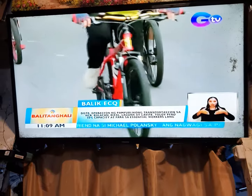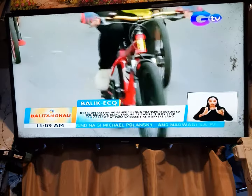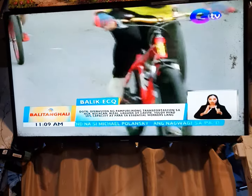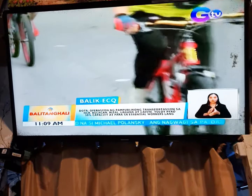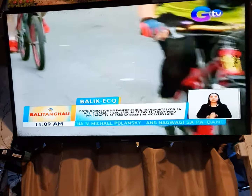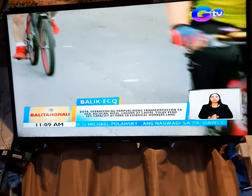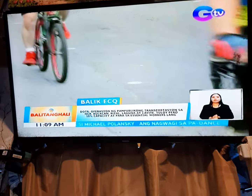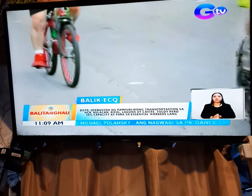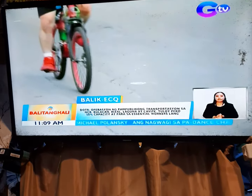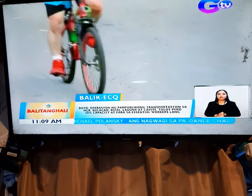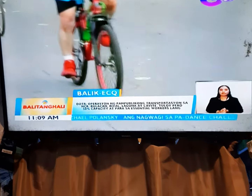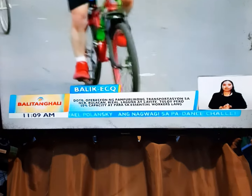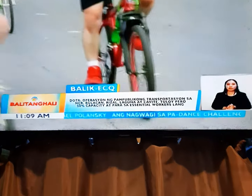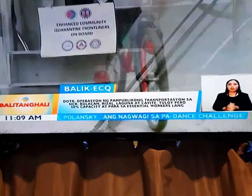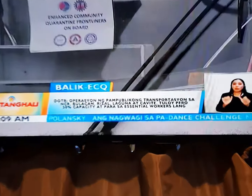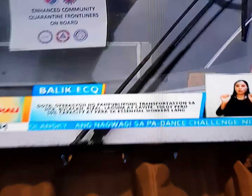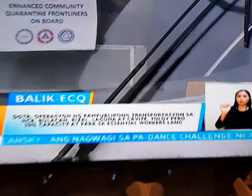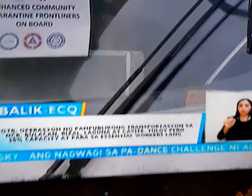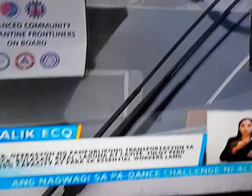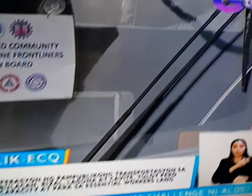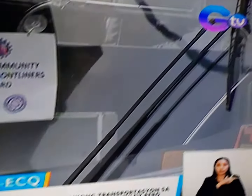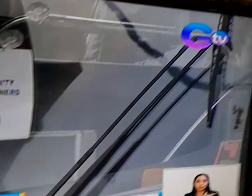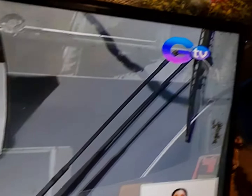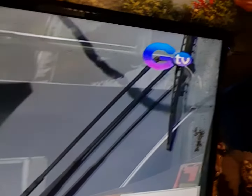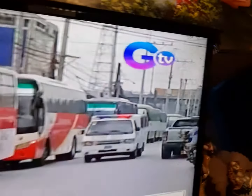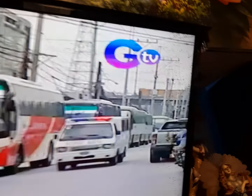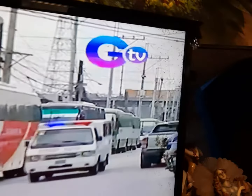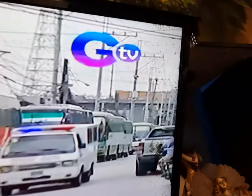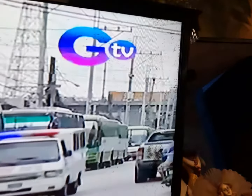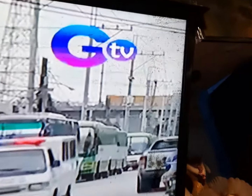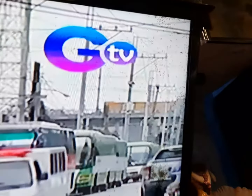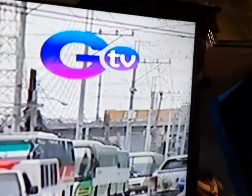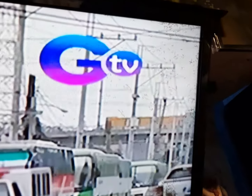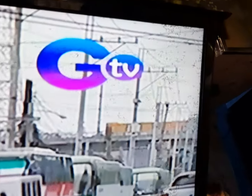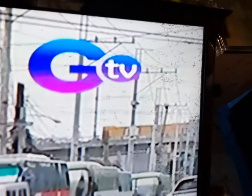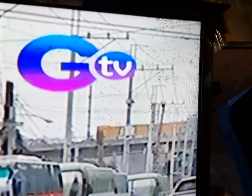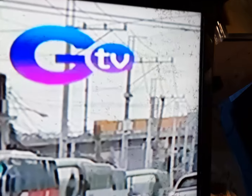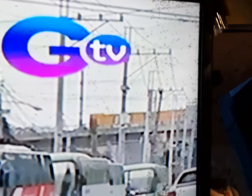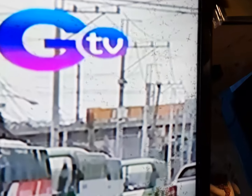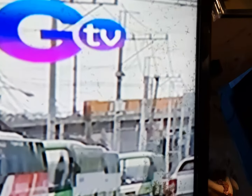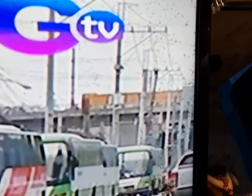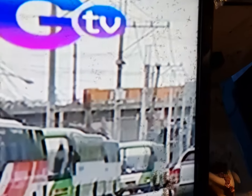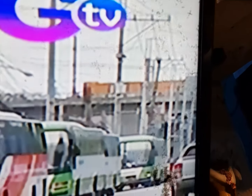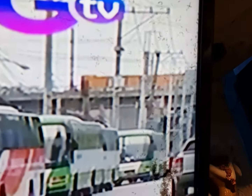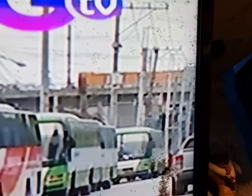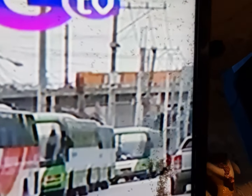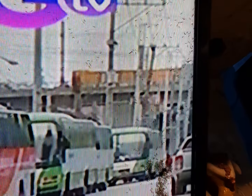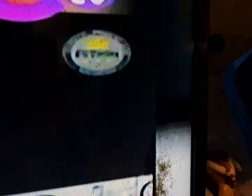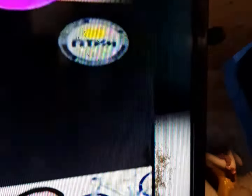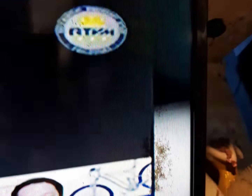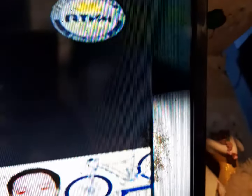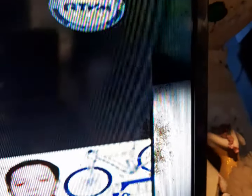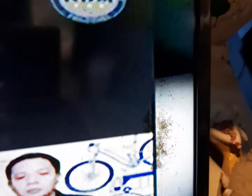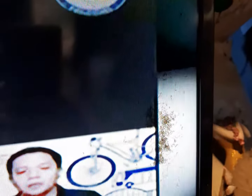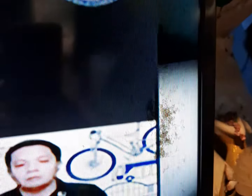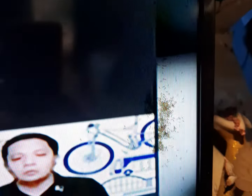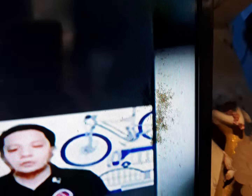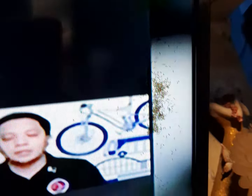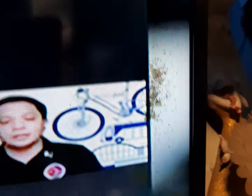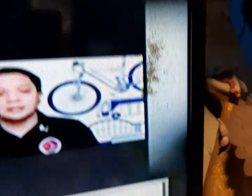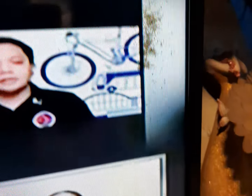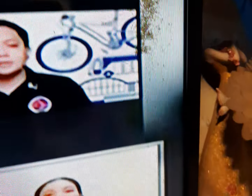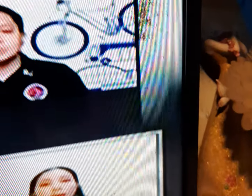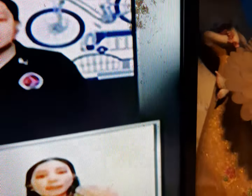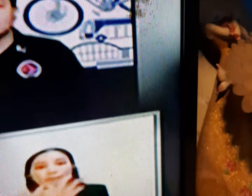ng bisikleta ngayong ECQ. May libreng sakay naman ang DOTR para sa mga healthcare workers. Ang ating mga